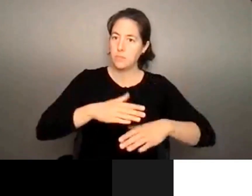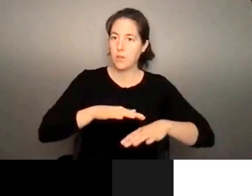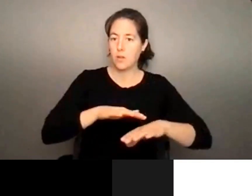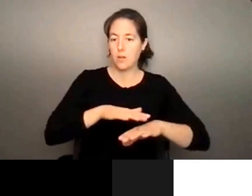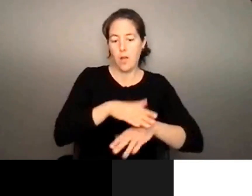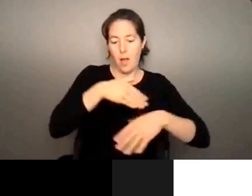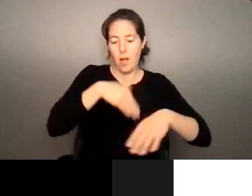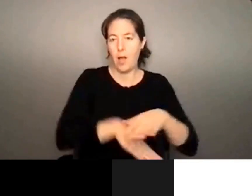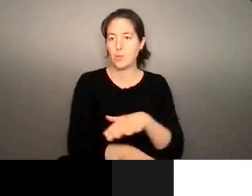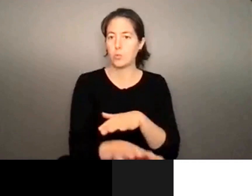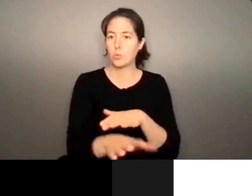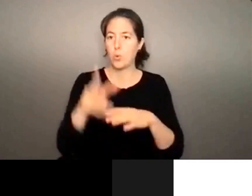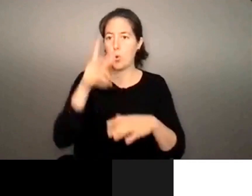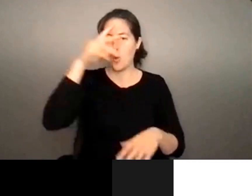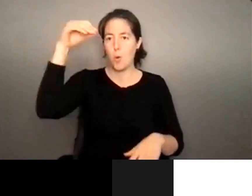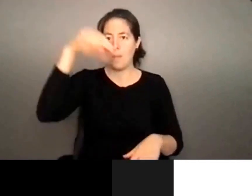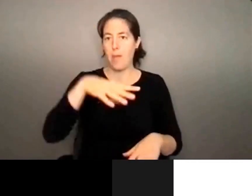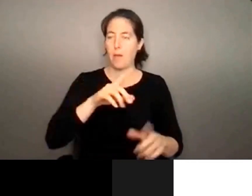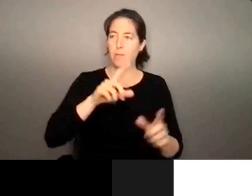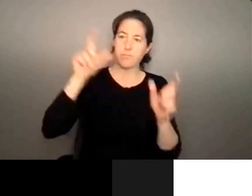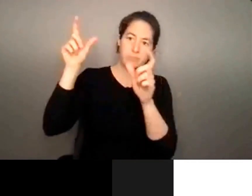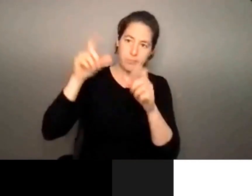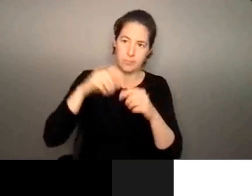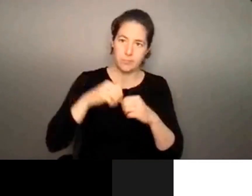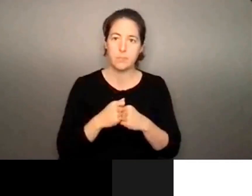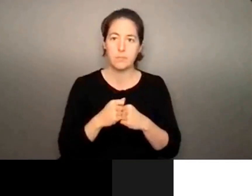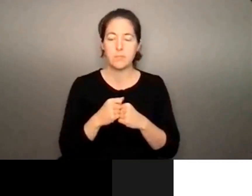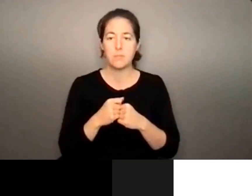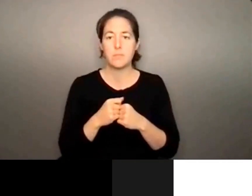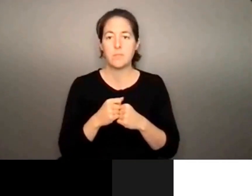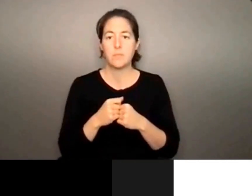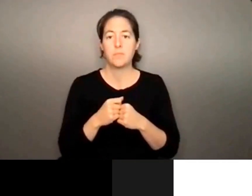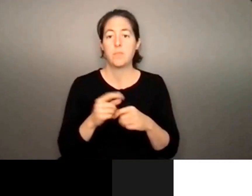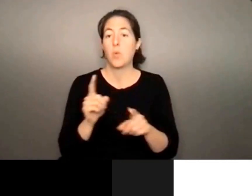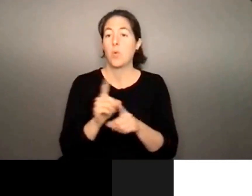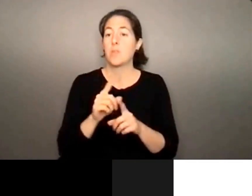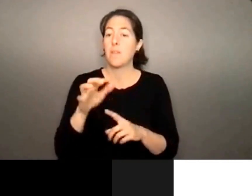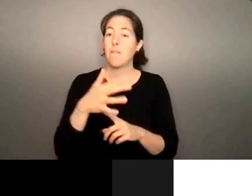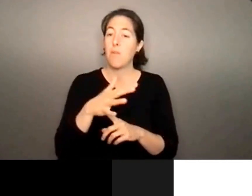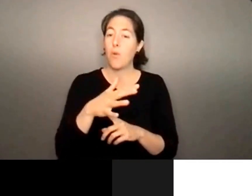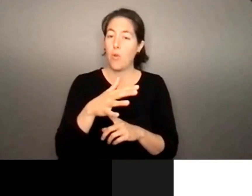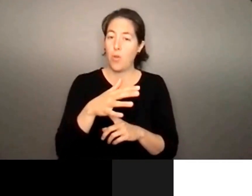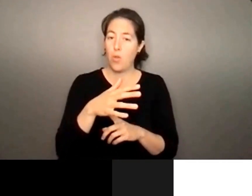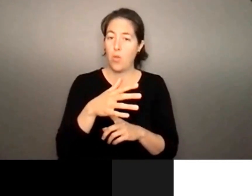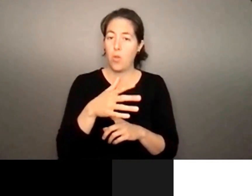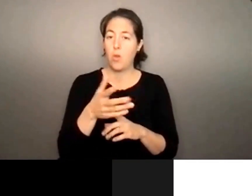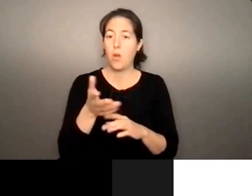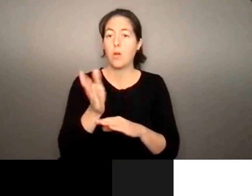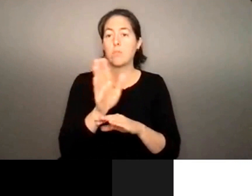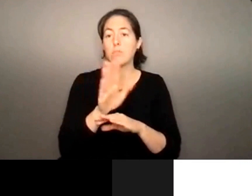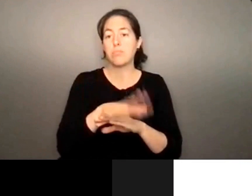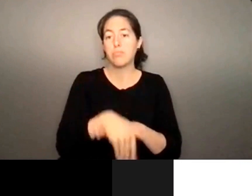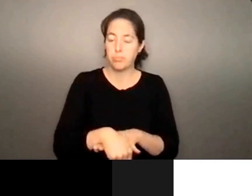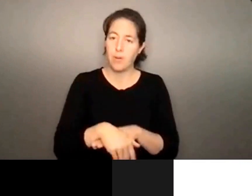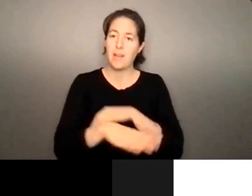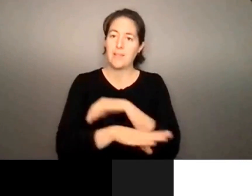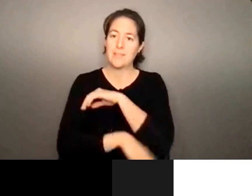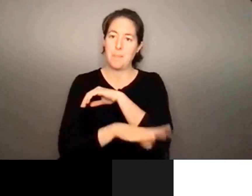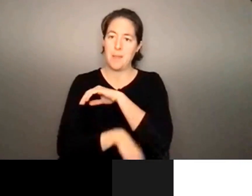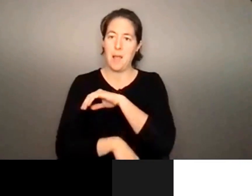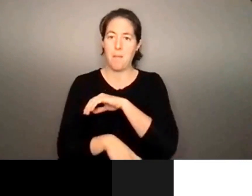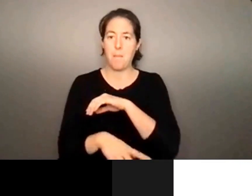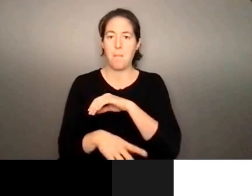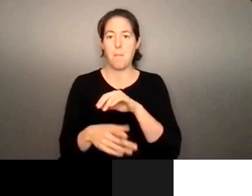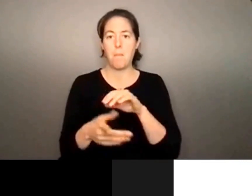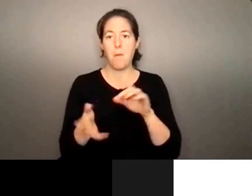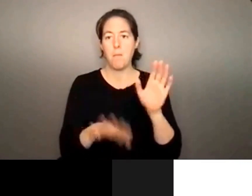à la pleine lumière. Puis, c'est aussi des feuilles qui vont commencer à dépérir là, en septembre, donc ils peuvent tout de suite commencer à nourrir